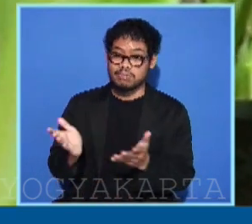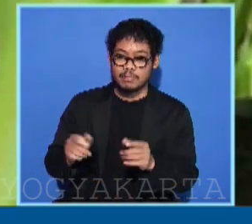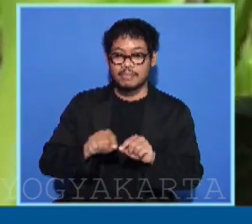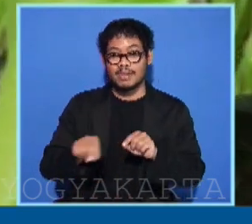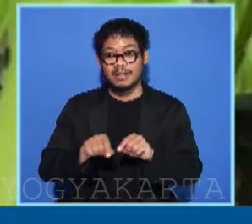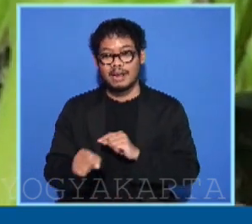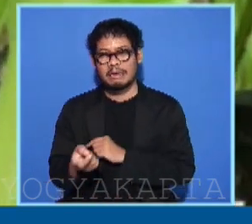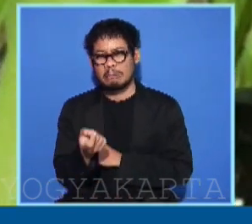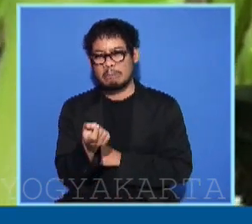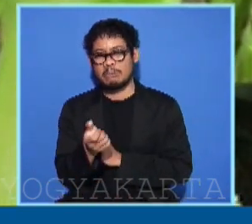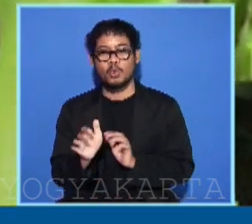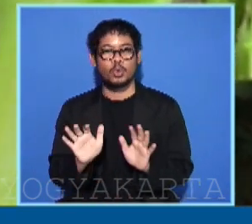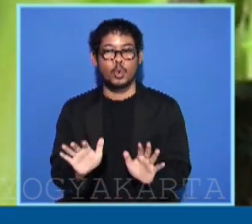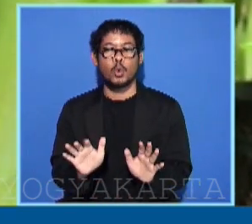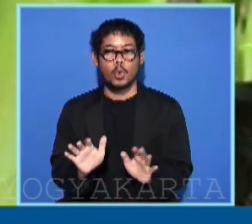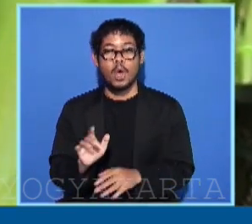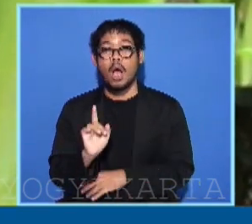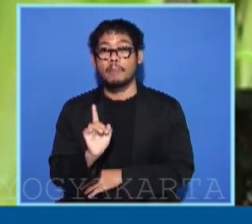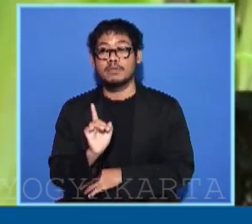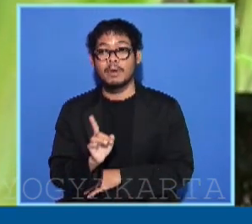Indonesia kamongko